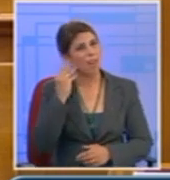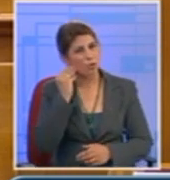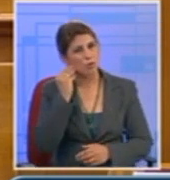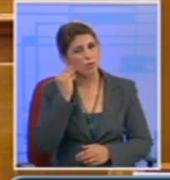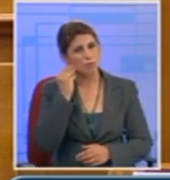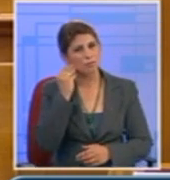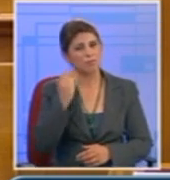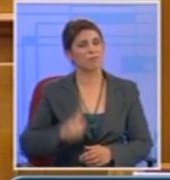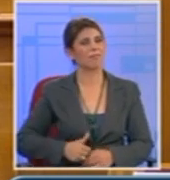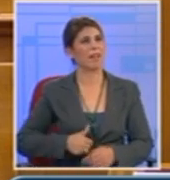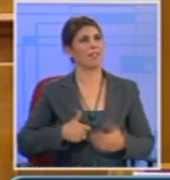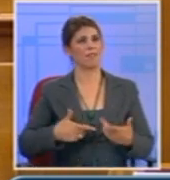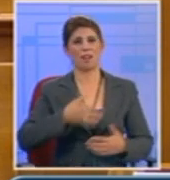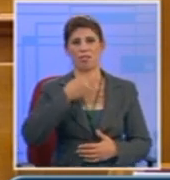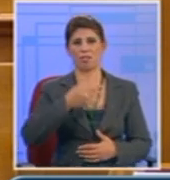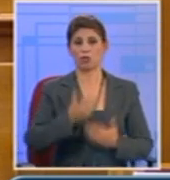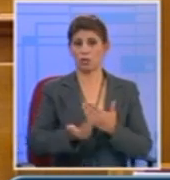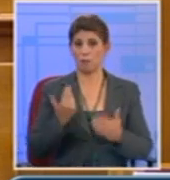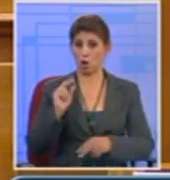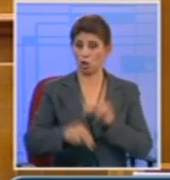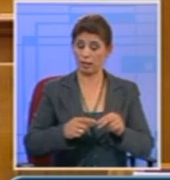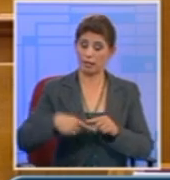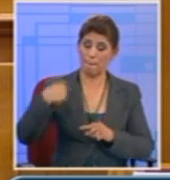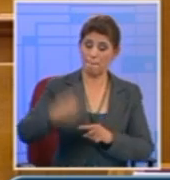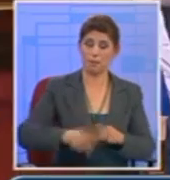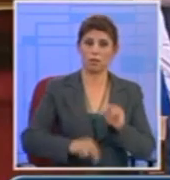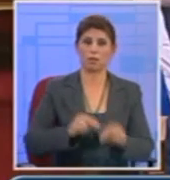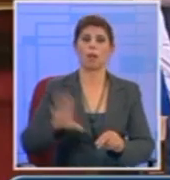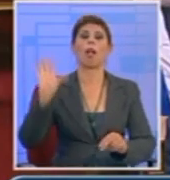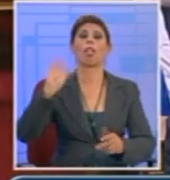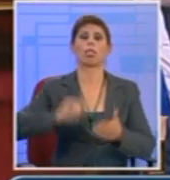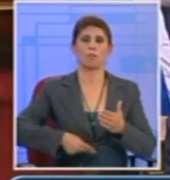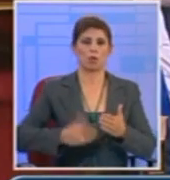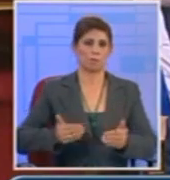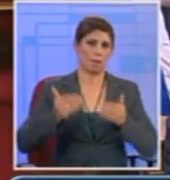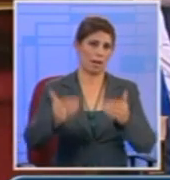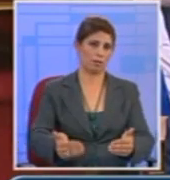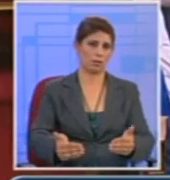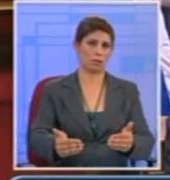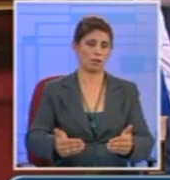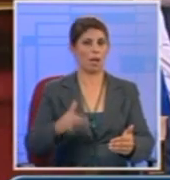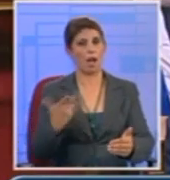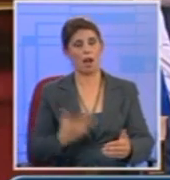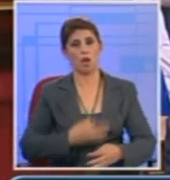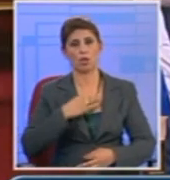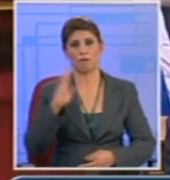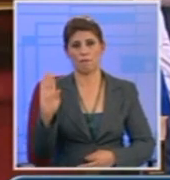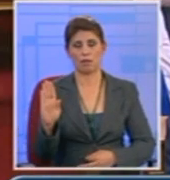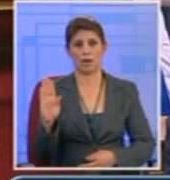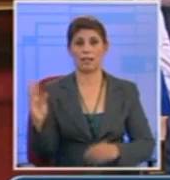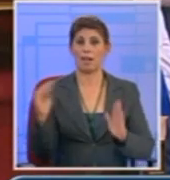την υπερήφανη δήλωση και προεκλογικά και μετεκλογικά δεν θα υπογράψουμε παράταση αλλά ο κύριος βαρουφάκης